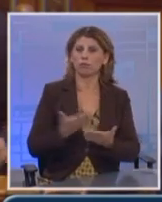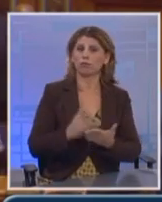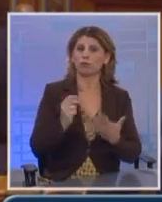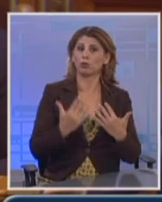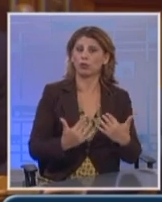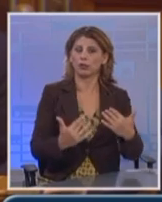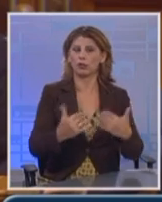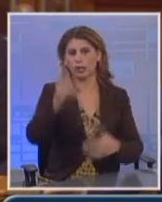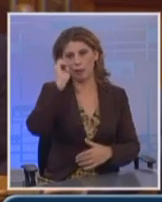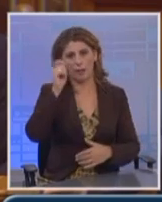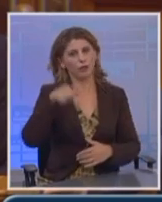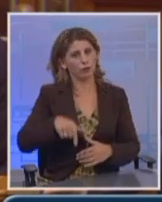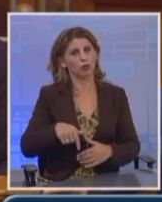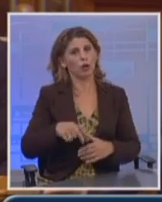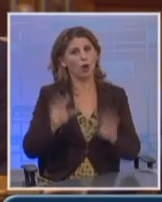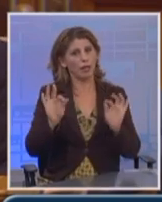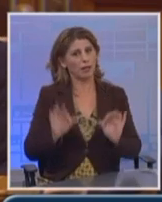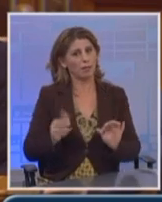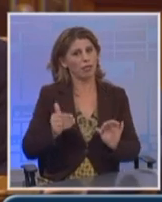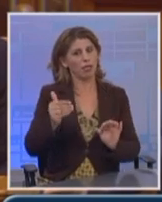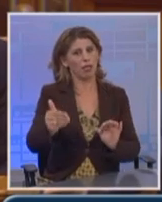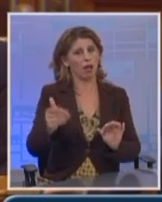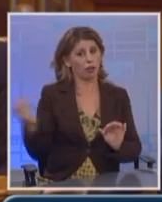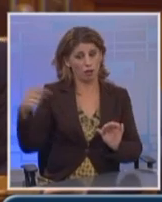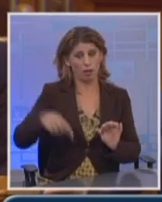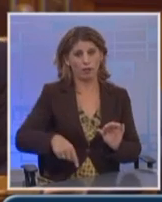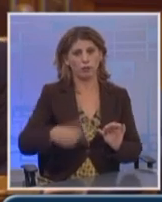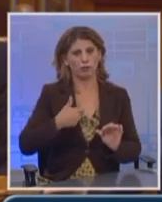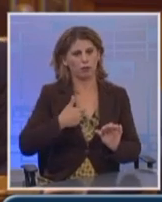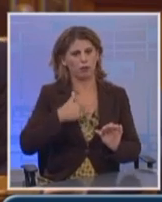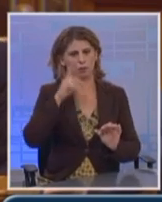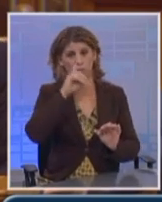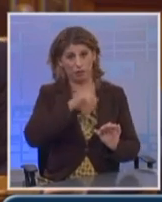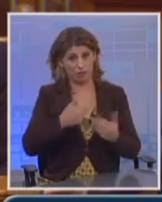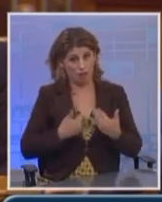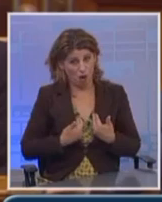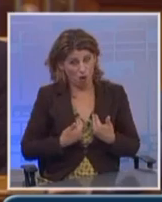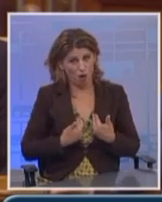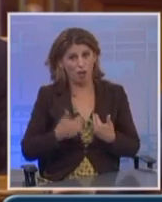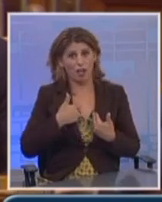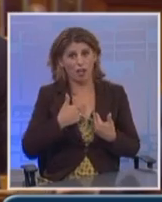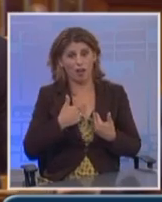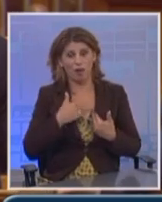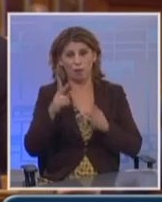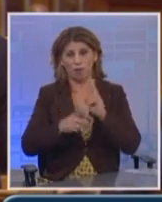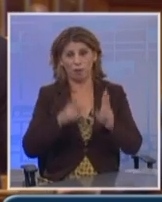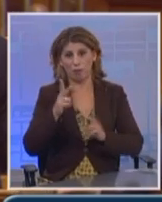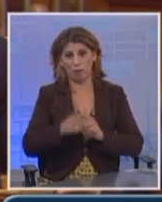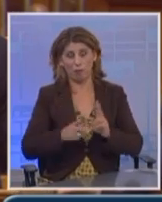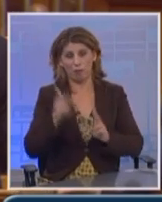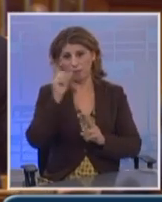και να παραδεχτείτε ότι θα μπει σε ρύθμιση. Και εσείς τώρα έρχεστε εδώ και λέτε ότι εγώ είμαι ο ψεύτης, εγώ είμαι ο συκοφάντης και εγώ πρέπει να